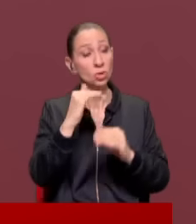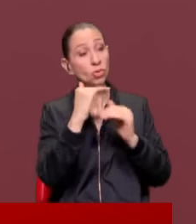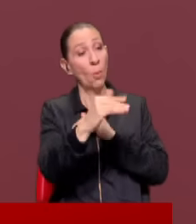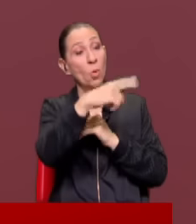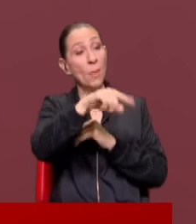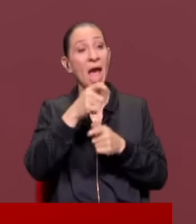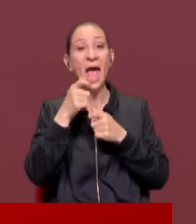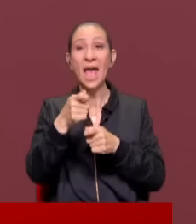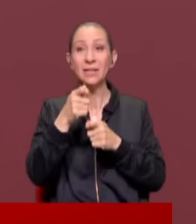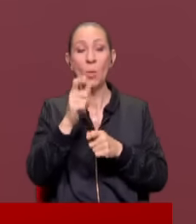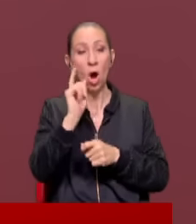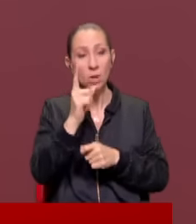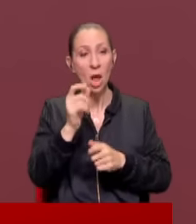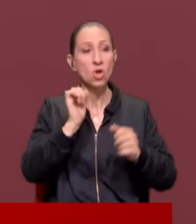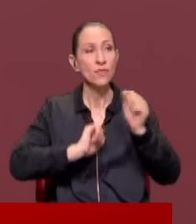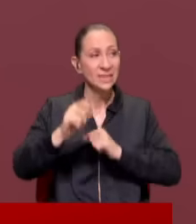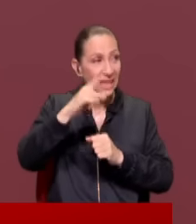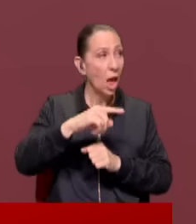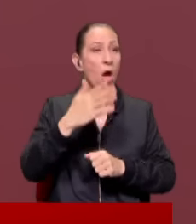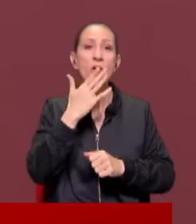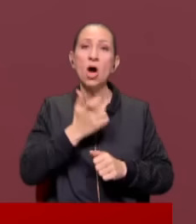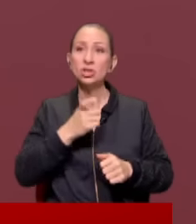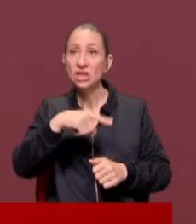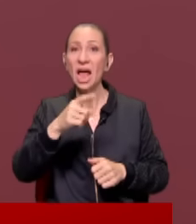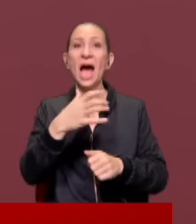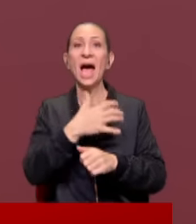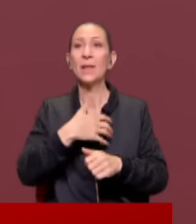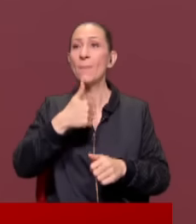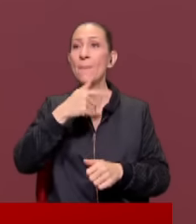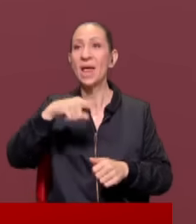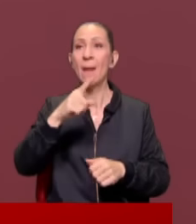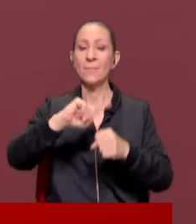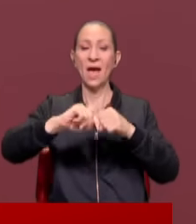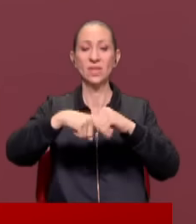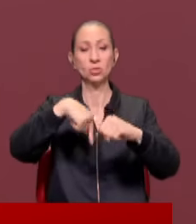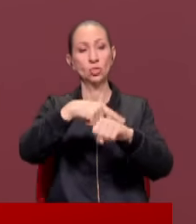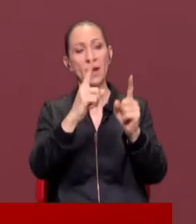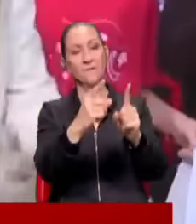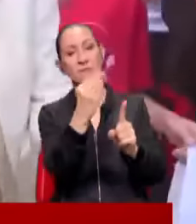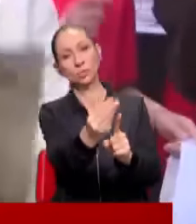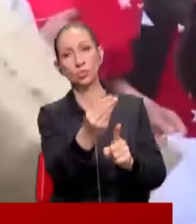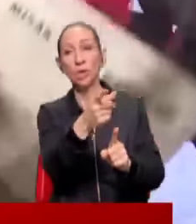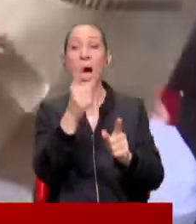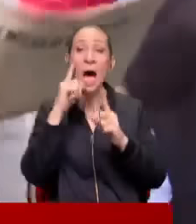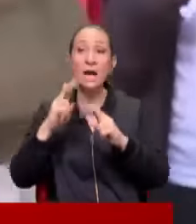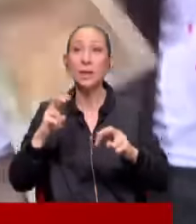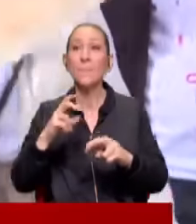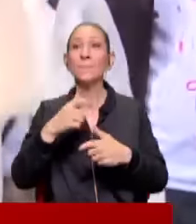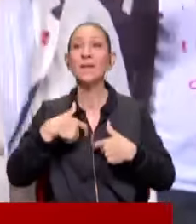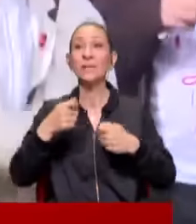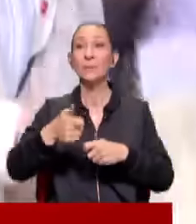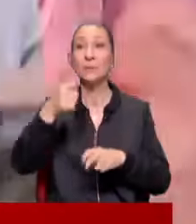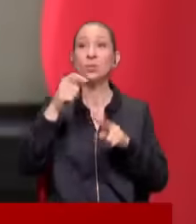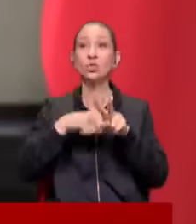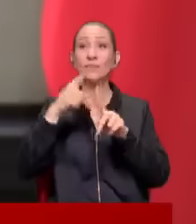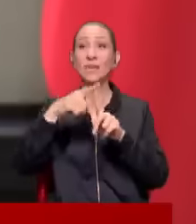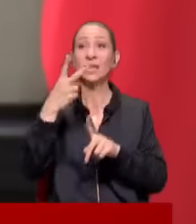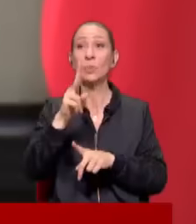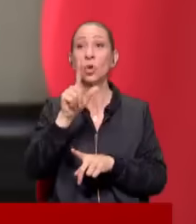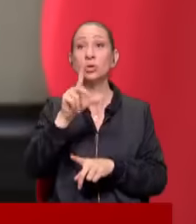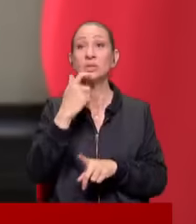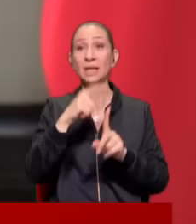Vatandaşa, eğitimcilere, üniversitelere, öğrencilere ve velilere bir hafta süre veriyorsunuz. Milli Eğitim Bakanı Yusuf Tekin